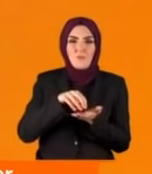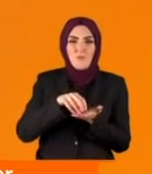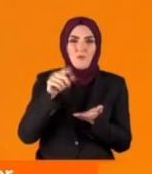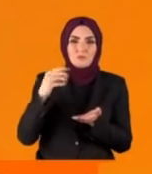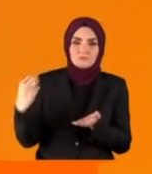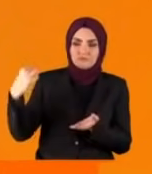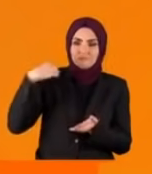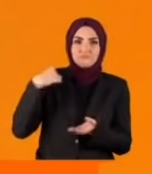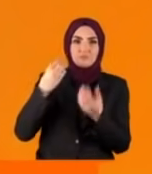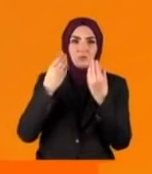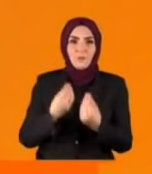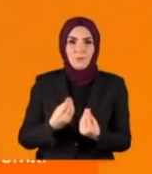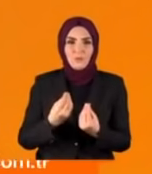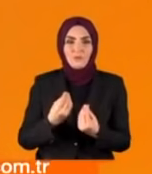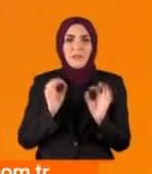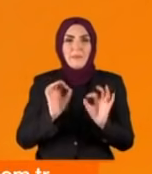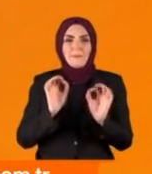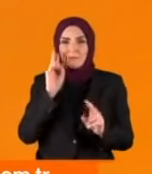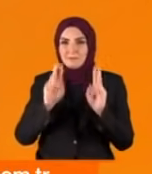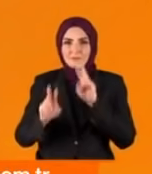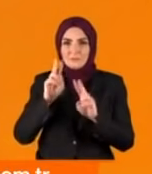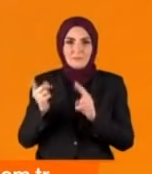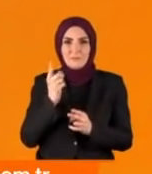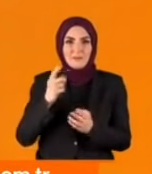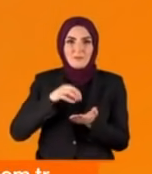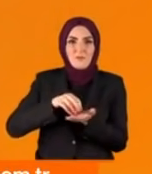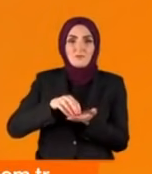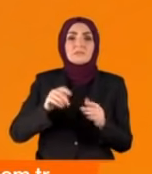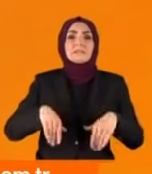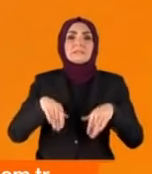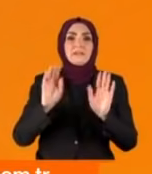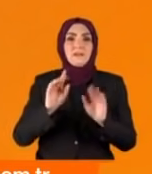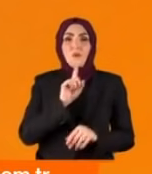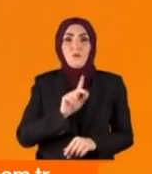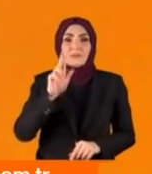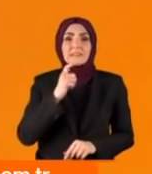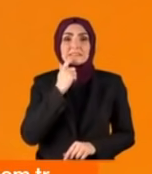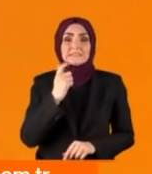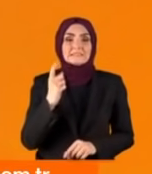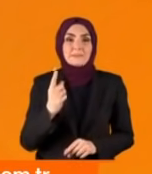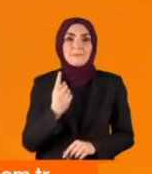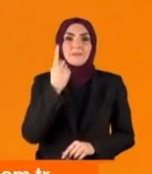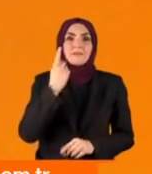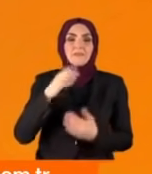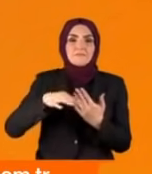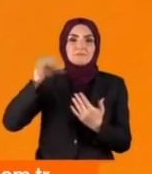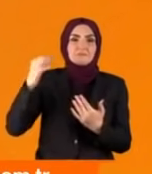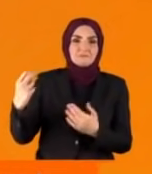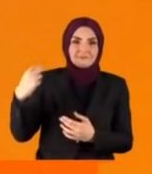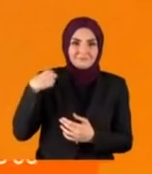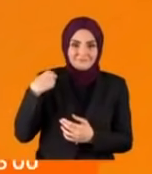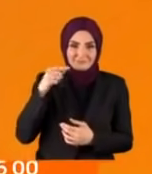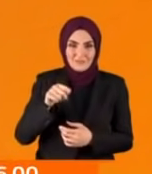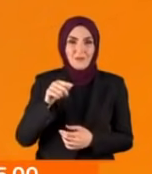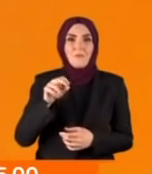böcek de değildi. 17 yılda bir yeryüzüne çıkan bir Sisida böceğiydi. Raju'nun böceği gördüğü andaki tepkisi bakın